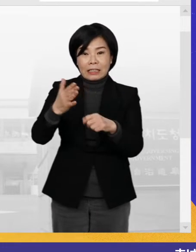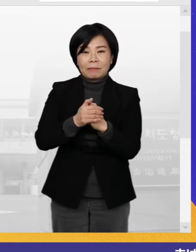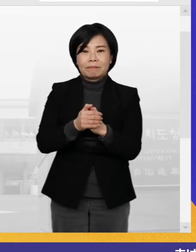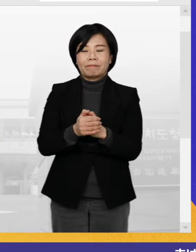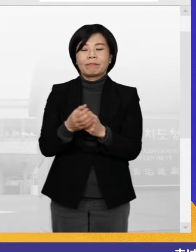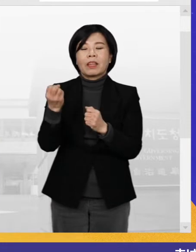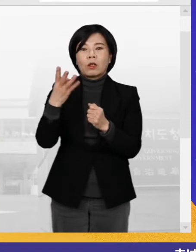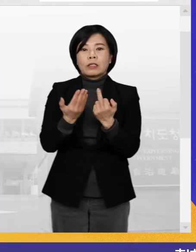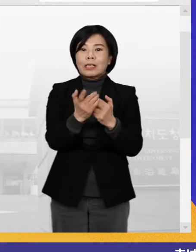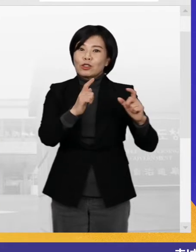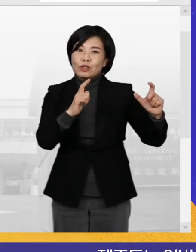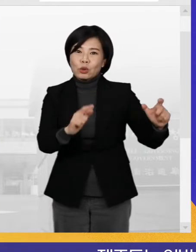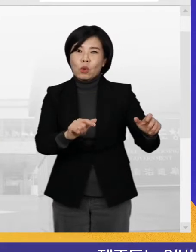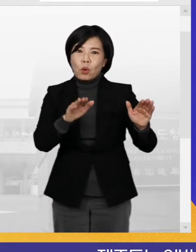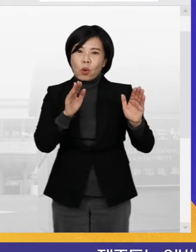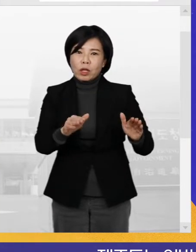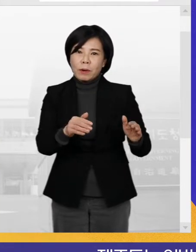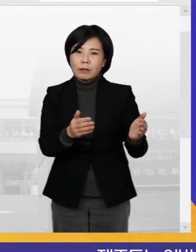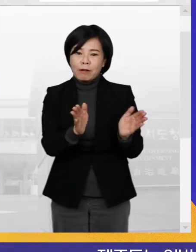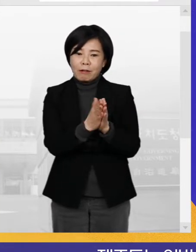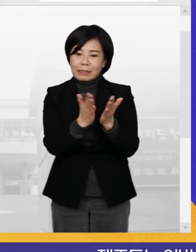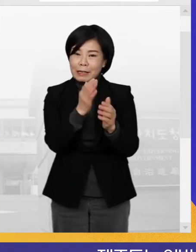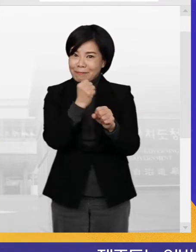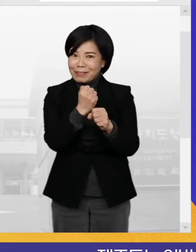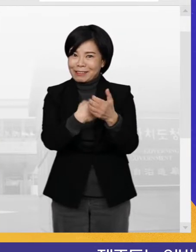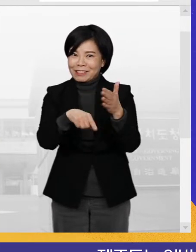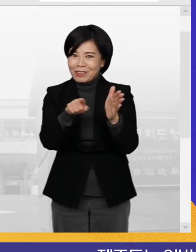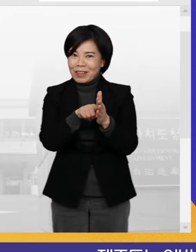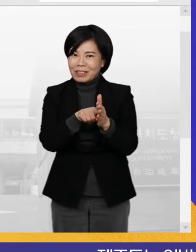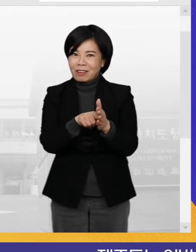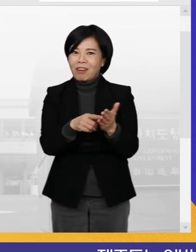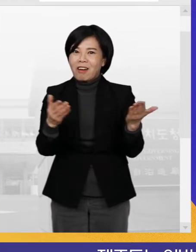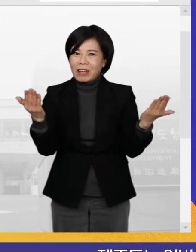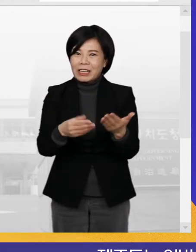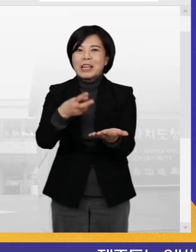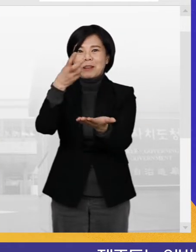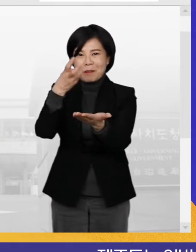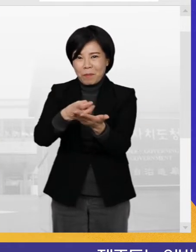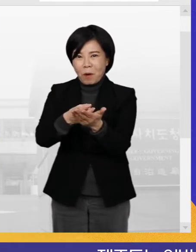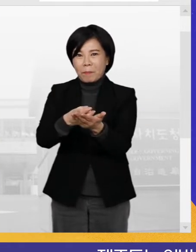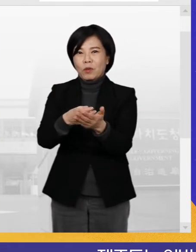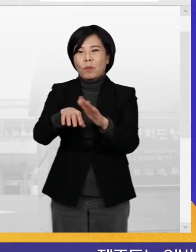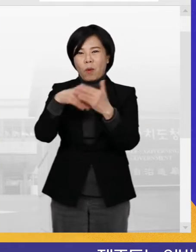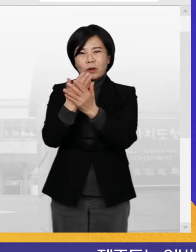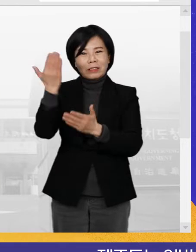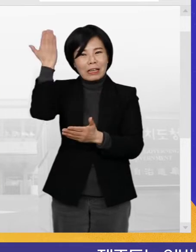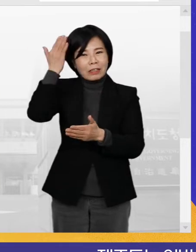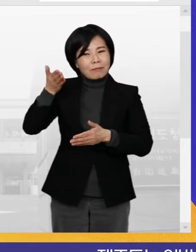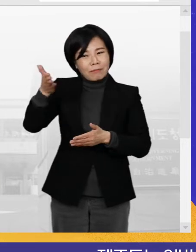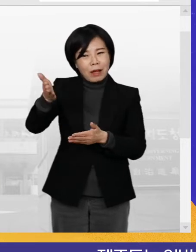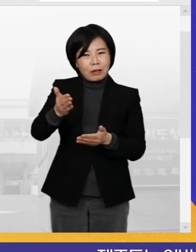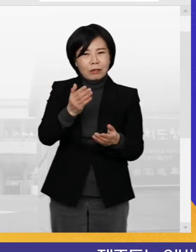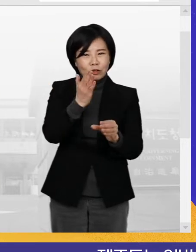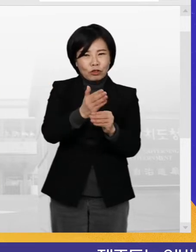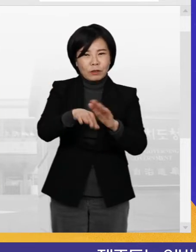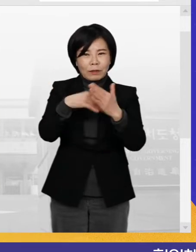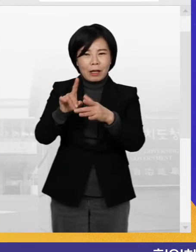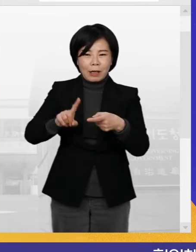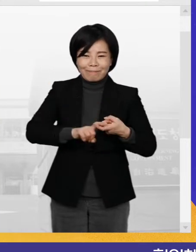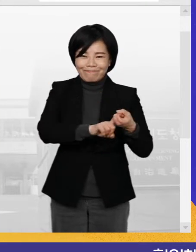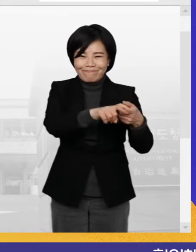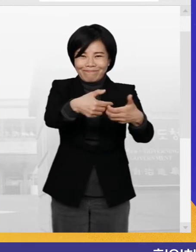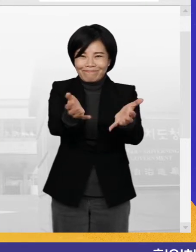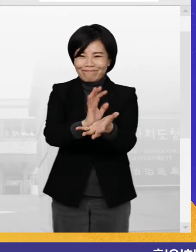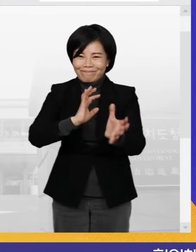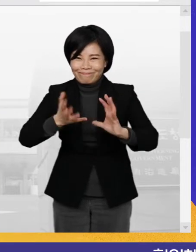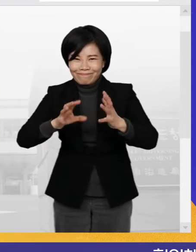됐다고 밝혔는데요. 제주도는 이번 가이드북을 만들기 위해 노무, 법률, 학계 등 전문가를 중심으로